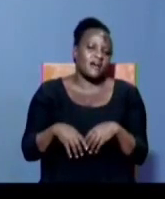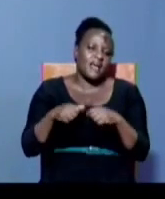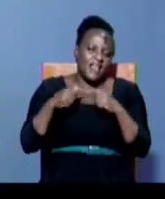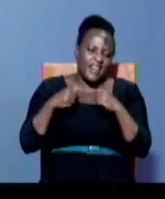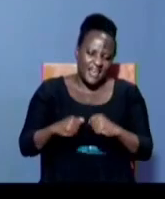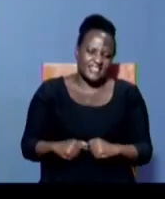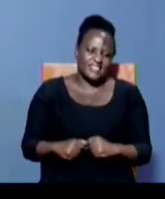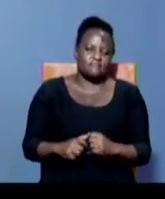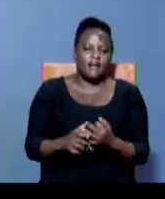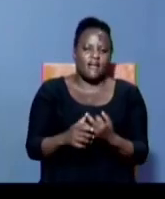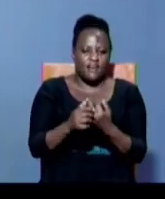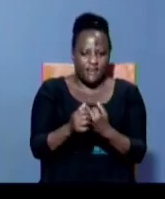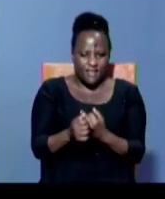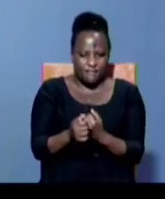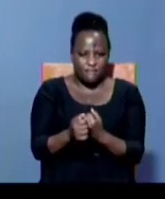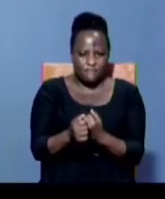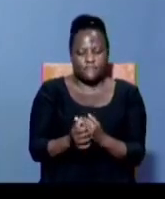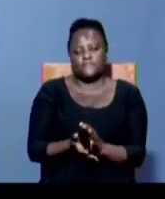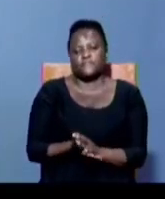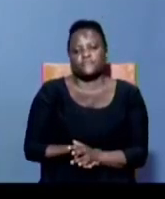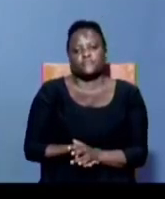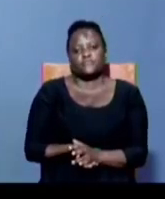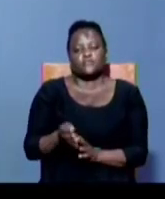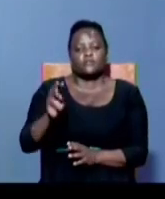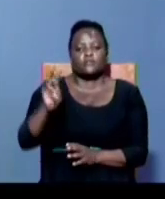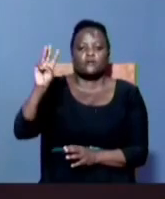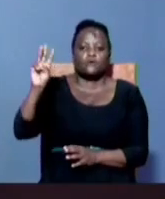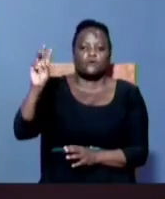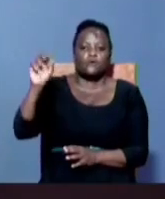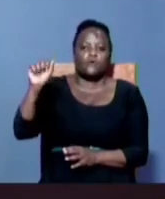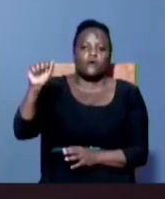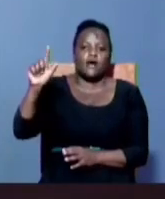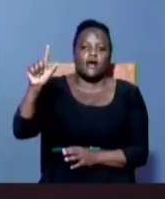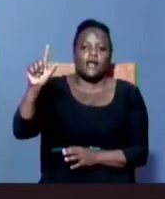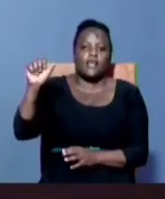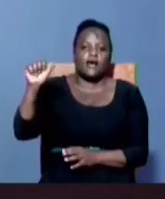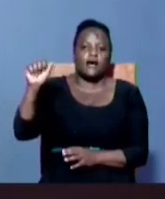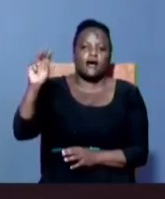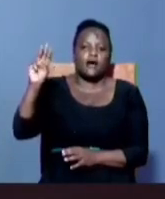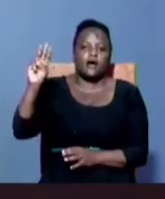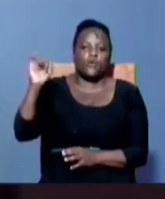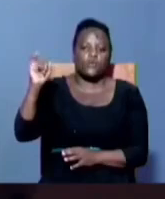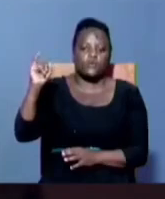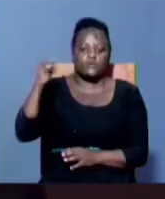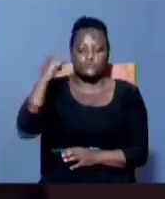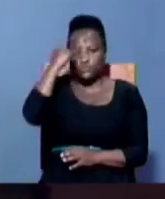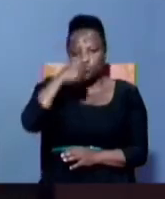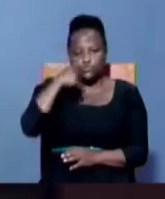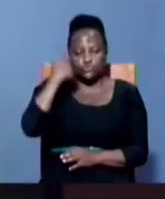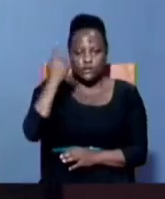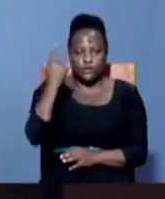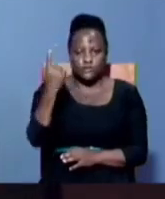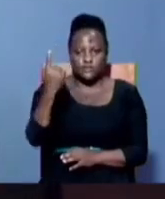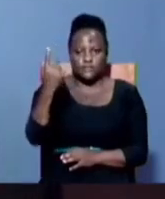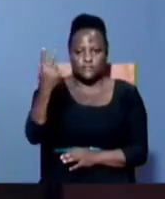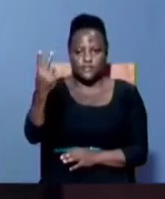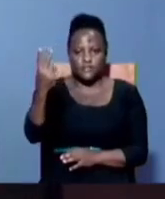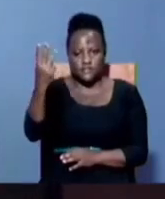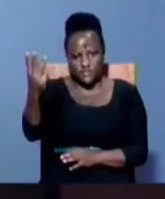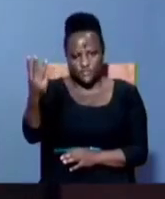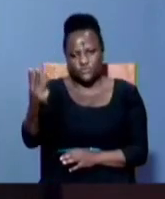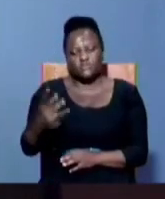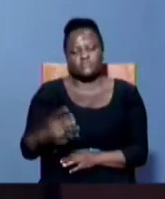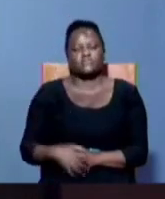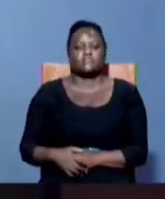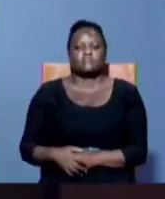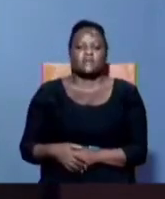Na utaiona kuanzia mambo ya Walawi ya sura ya kwanza, ya pili, ya tatu, anasema atatoa dhabihu ili apate